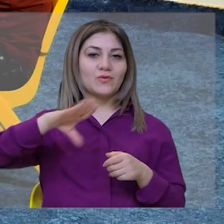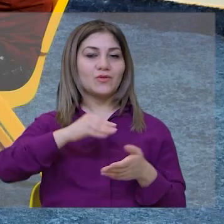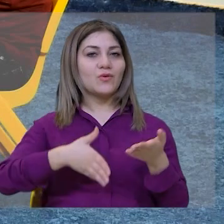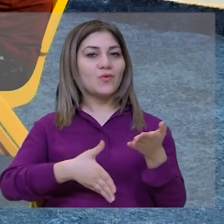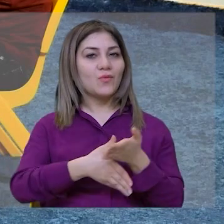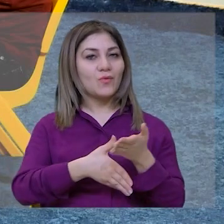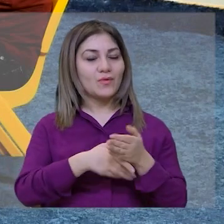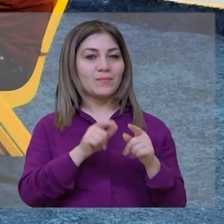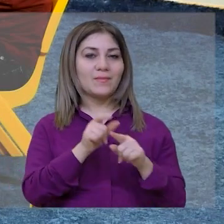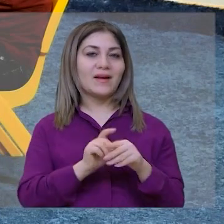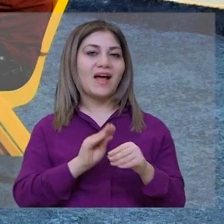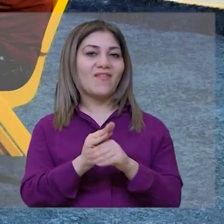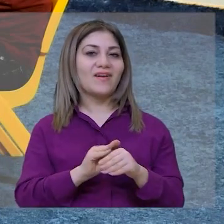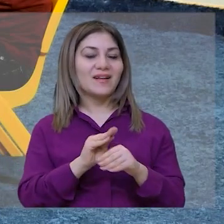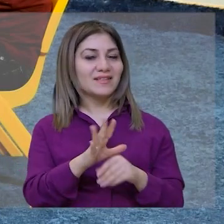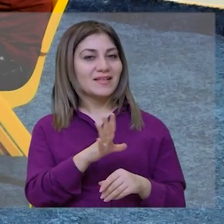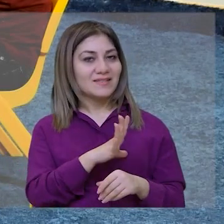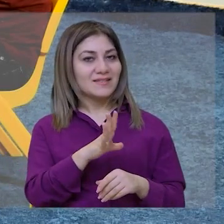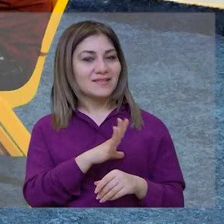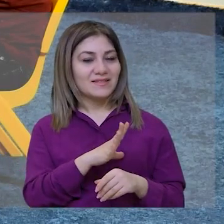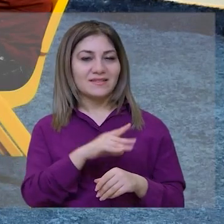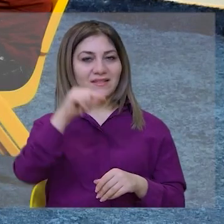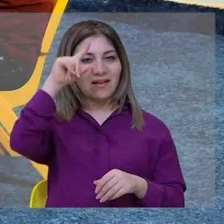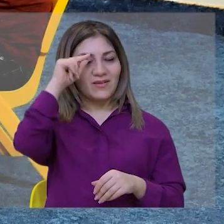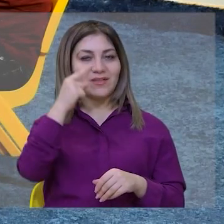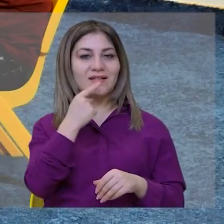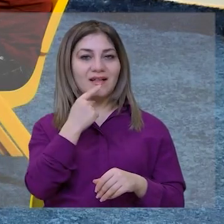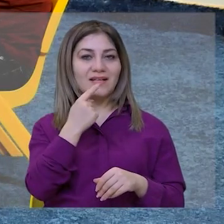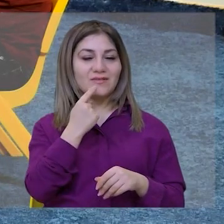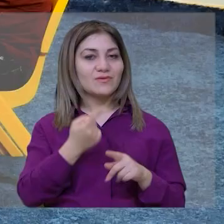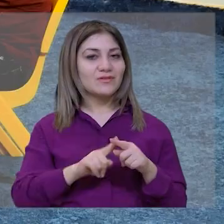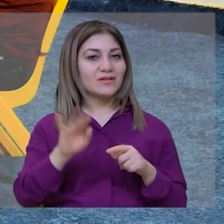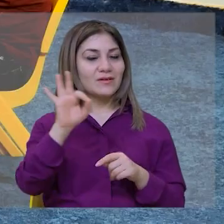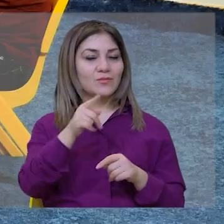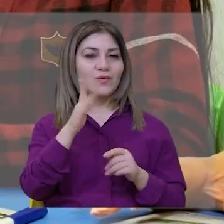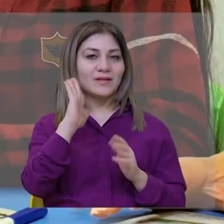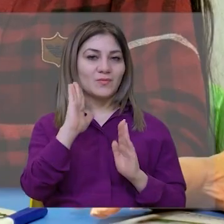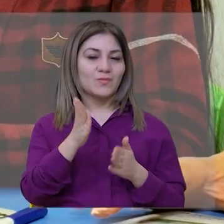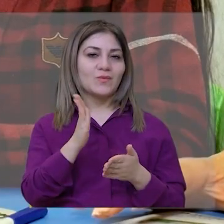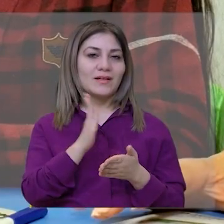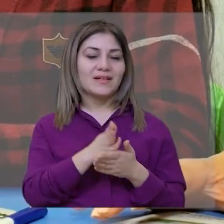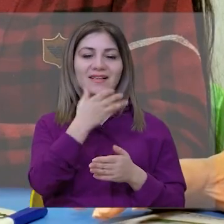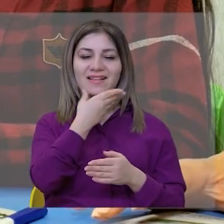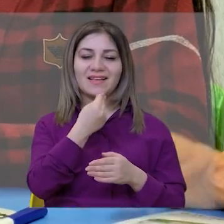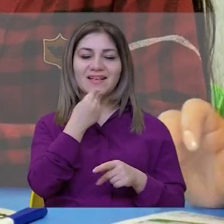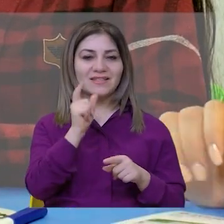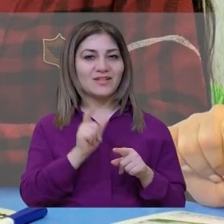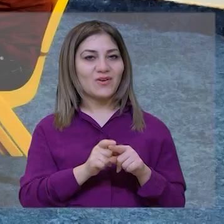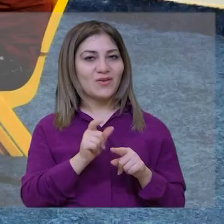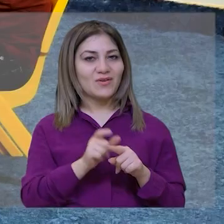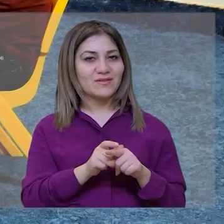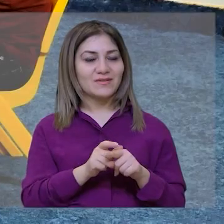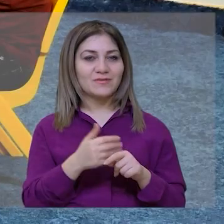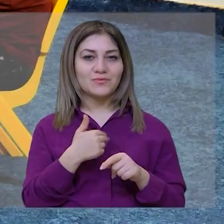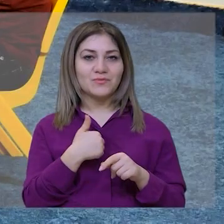եմ հարստացնել ձեր բառապաշարը, ինչի արդյունքում դուք կունենաք գեղեցիկ խոսք։ Հիմա